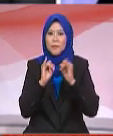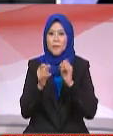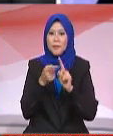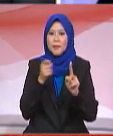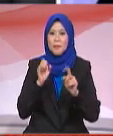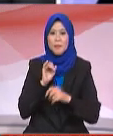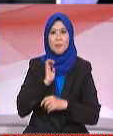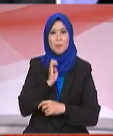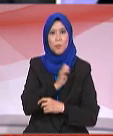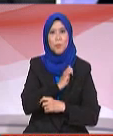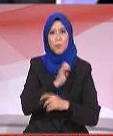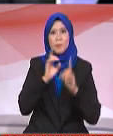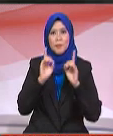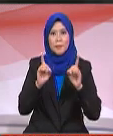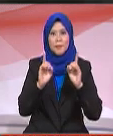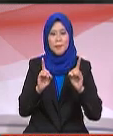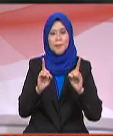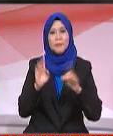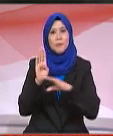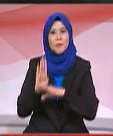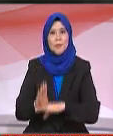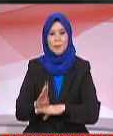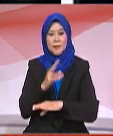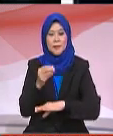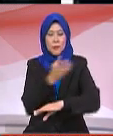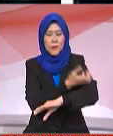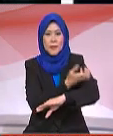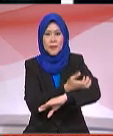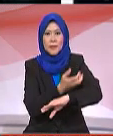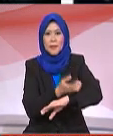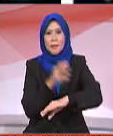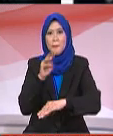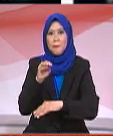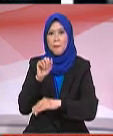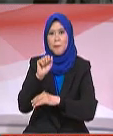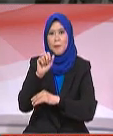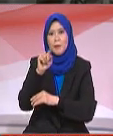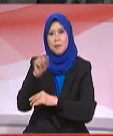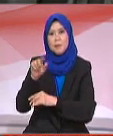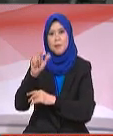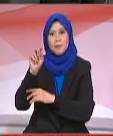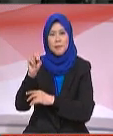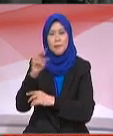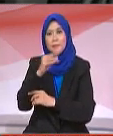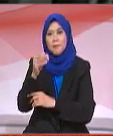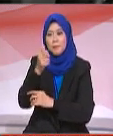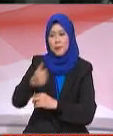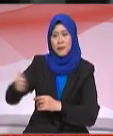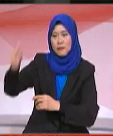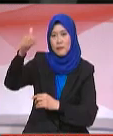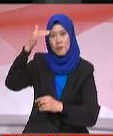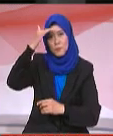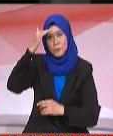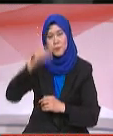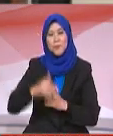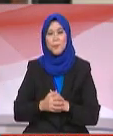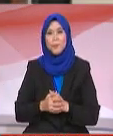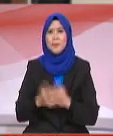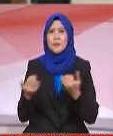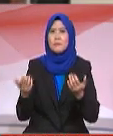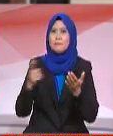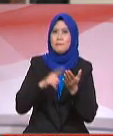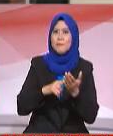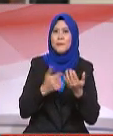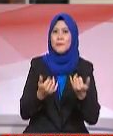Esku Pendidikan Penerangan Kebudayaan dan Warisan Mazlan Bujang dan Pengarah Penyiaran Johor Ramli Johari turut